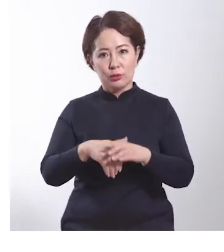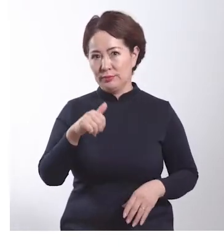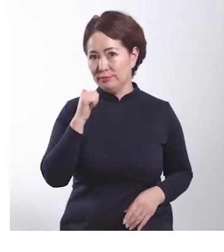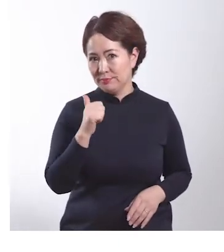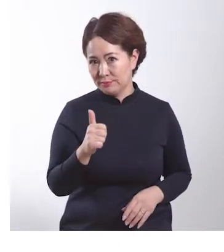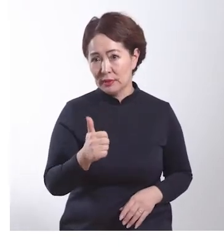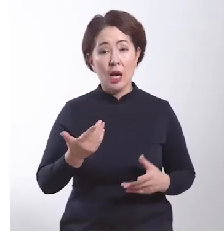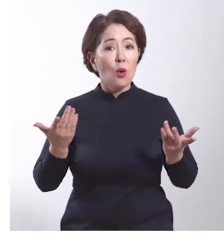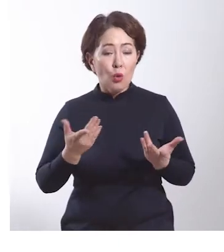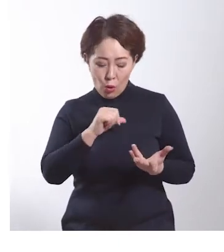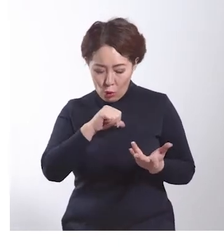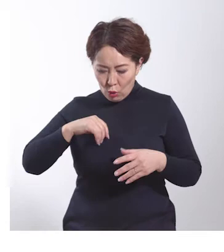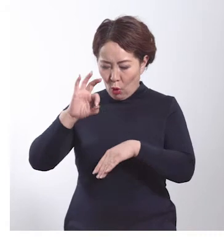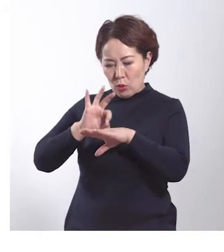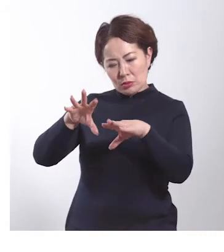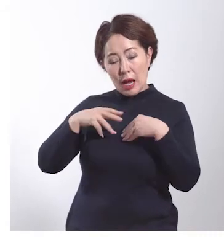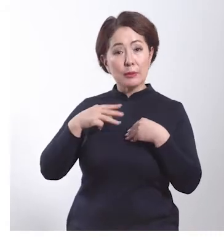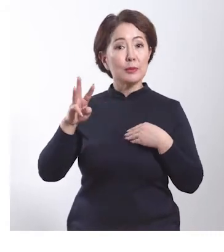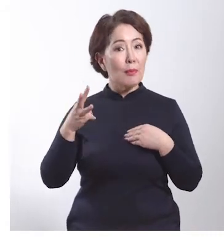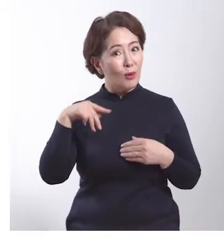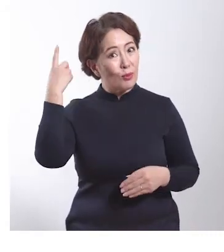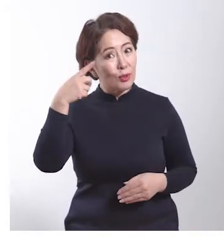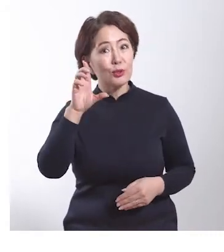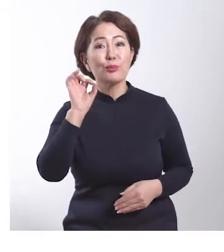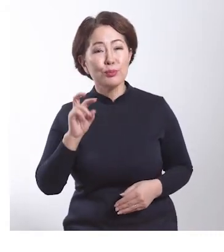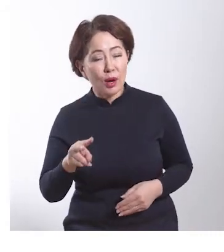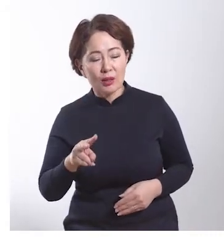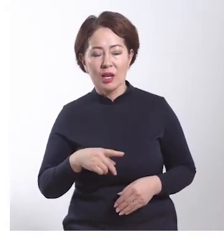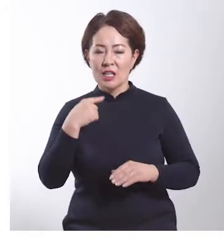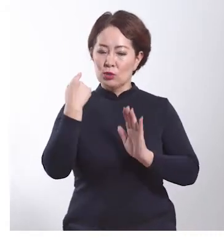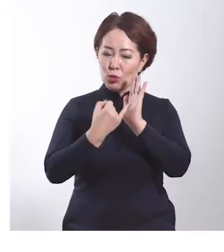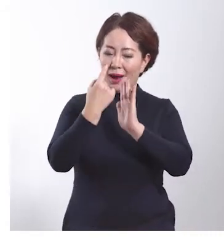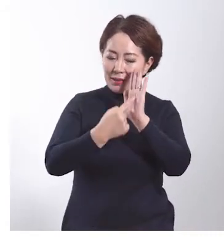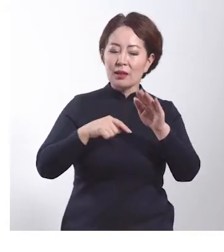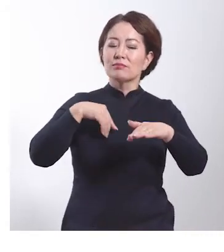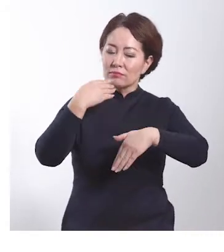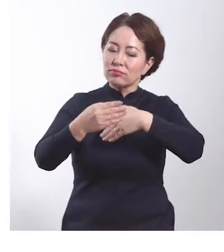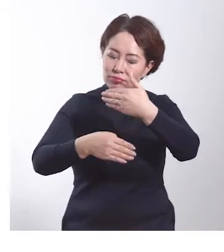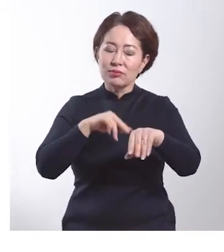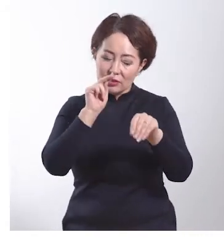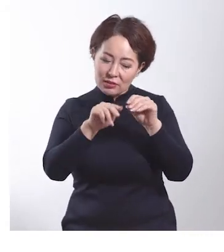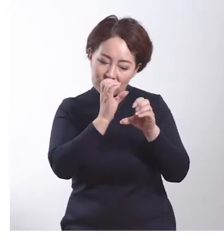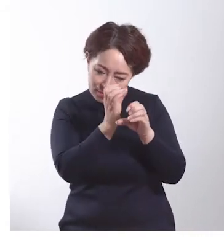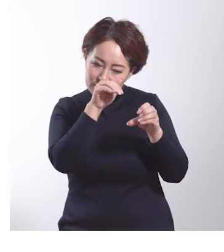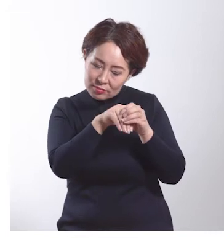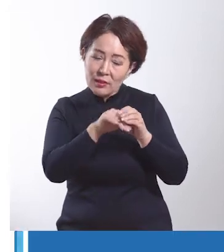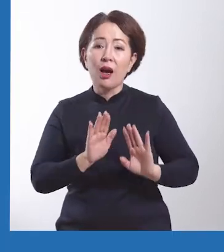зүйтэй. Хэрв та өөрийгөө халдварт өртөх эрсдэлтэй гэж бодож байвал хагас жил тутам хамрагдаж байх нь